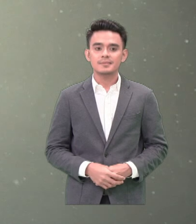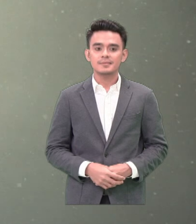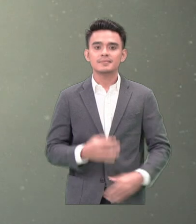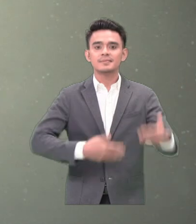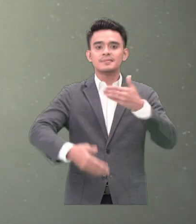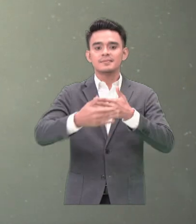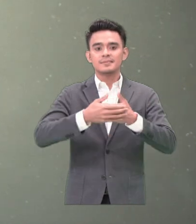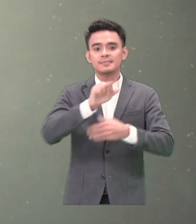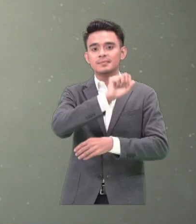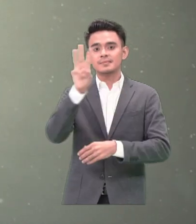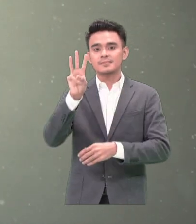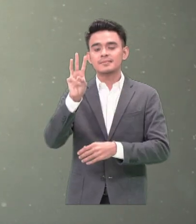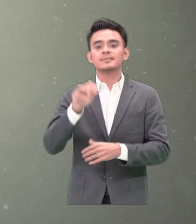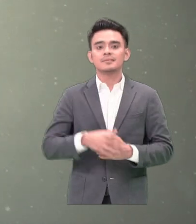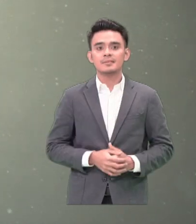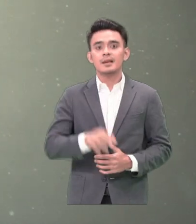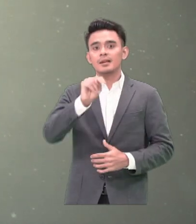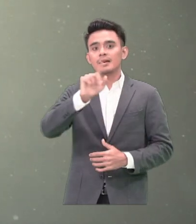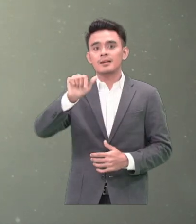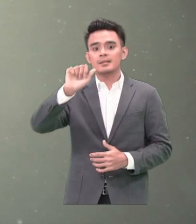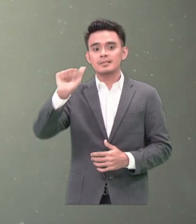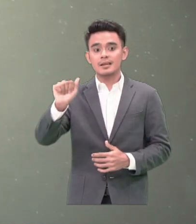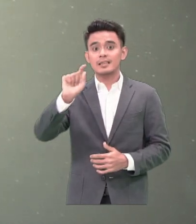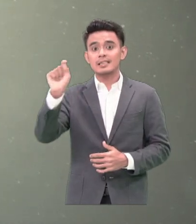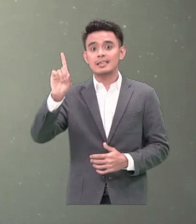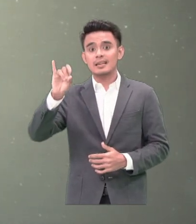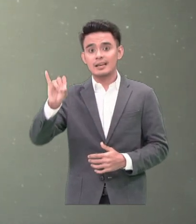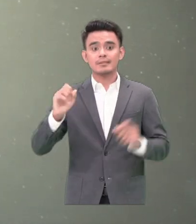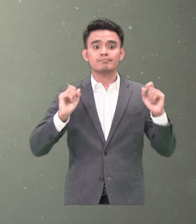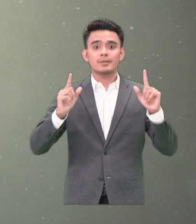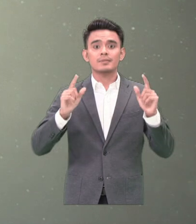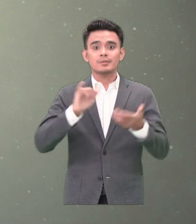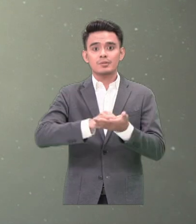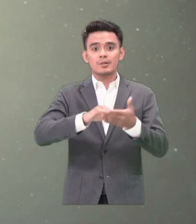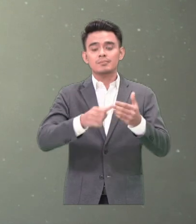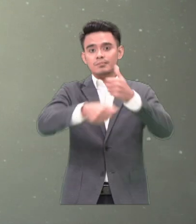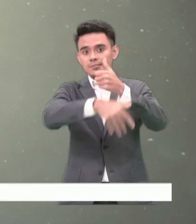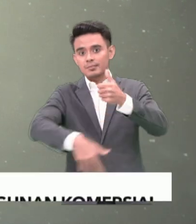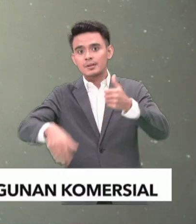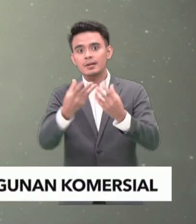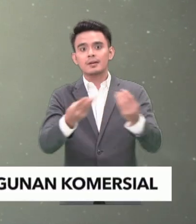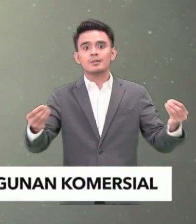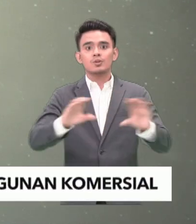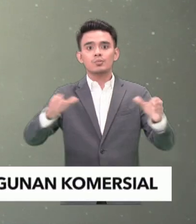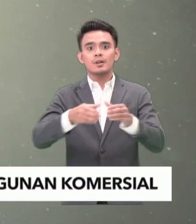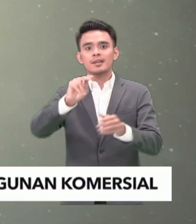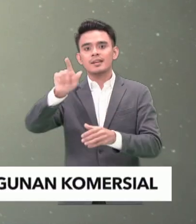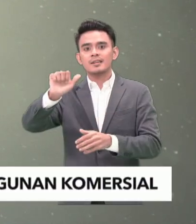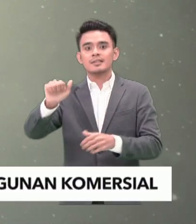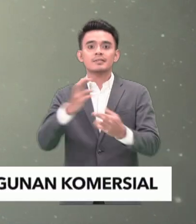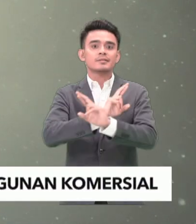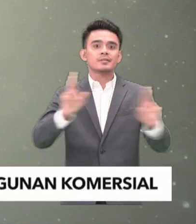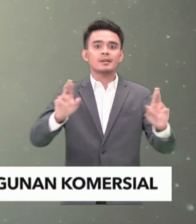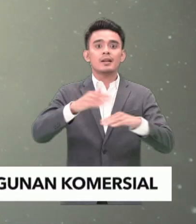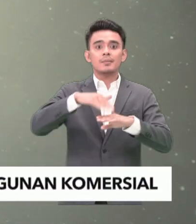bertemu kembali dalam Sinar Awani Nazar titikdi sendirian berhak yang merupakan cabang pembangunan hartanah kumpulan Nazar berjaya menyiapkan